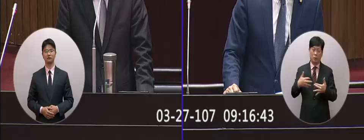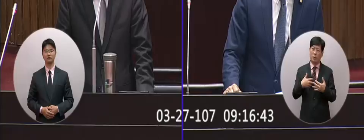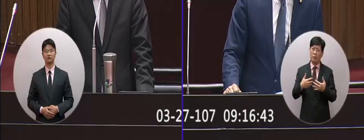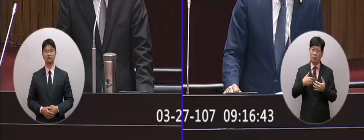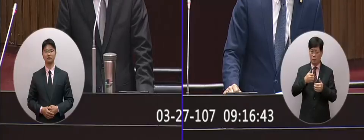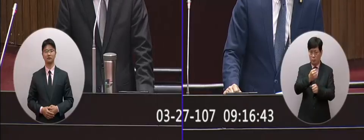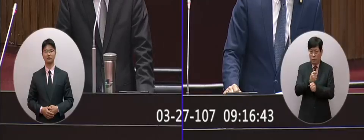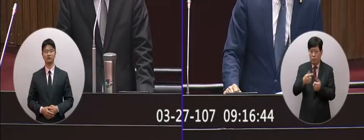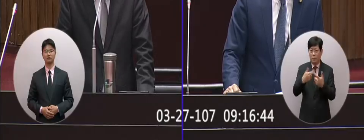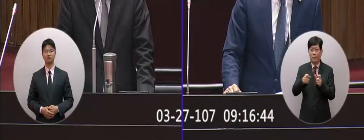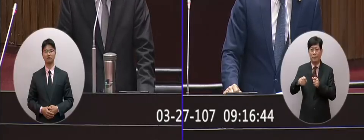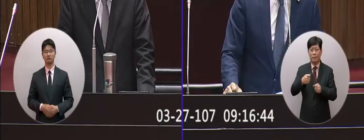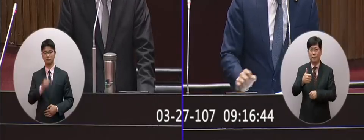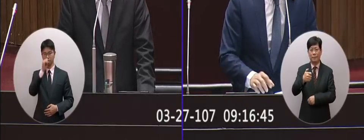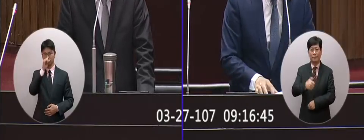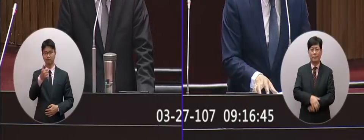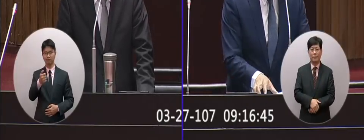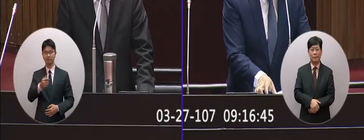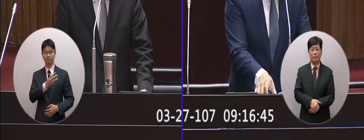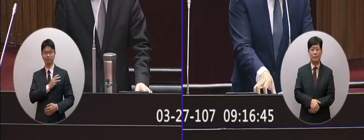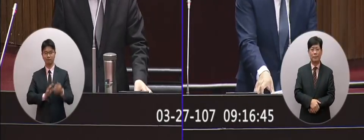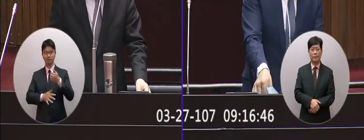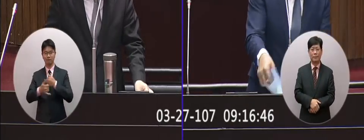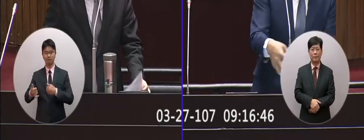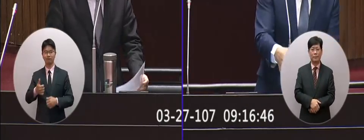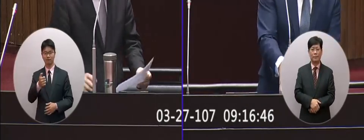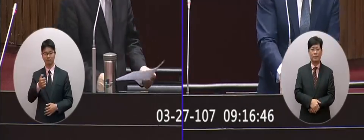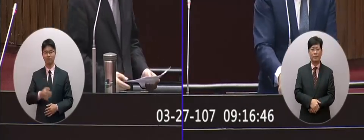请特别注意它的配套跟影响。 好，谢谢赵委员，谢谢。